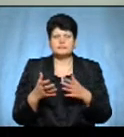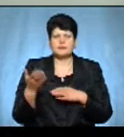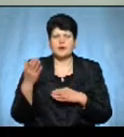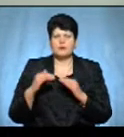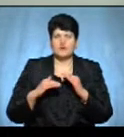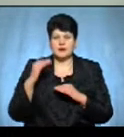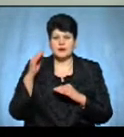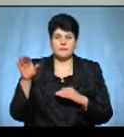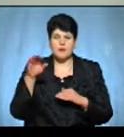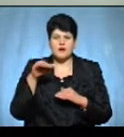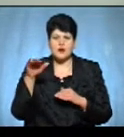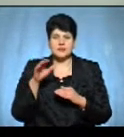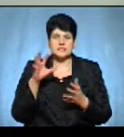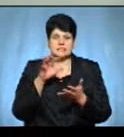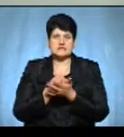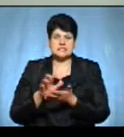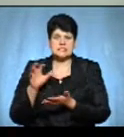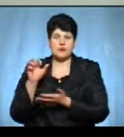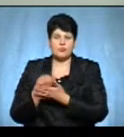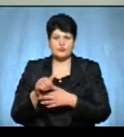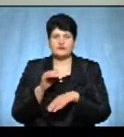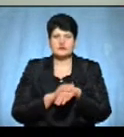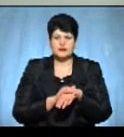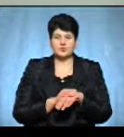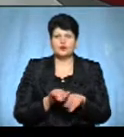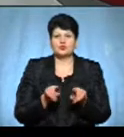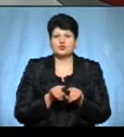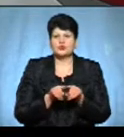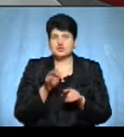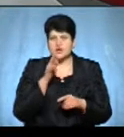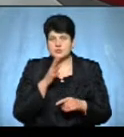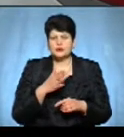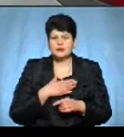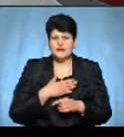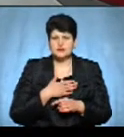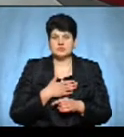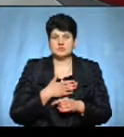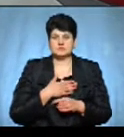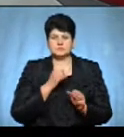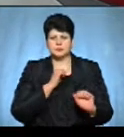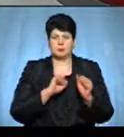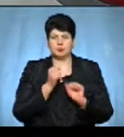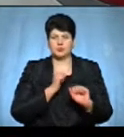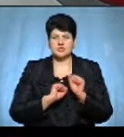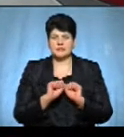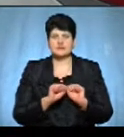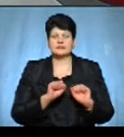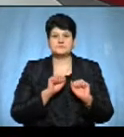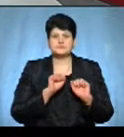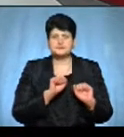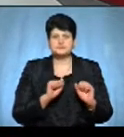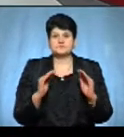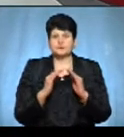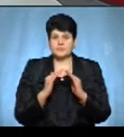фактично там захоплювали. Ось, і одночасно якби наші там пручалися оцим, відстояли